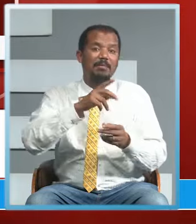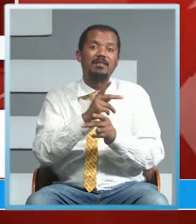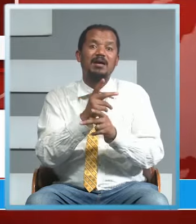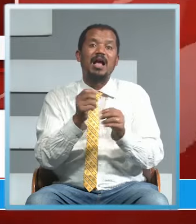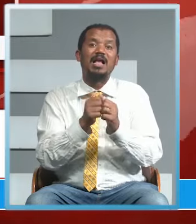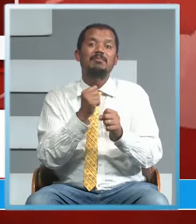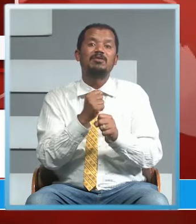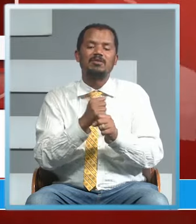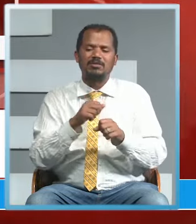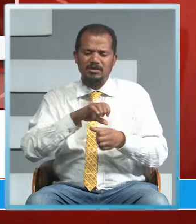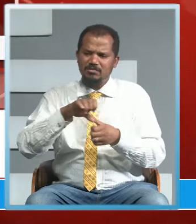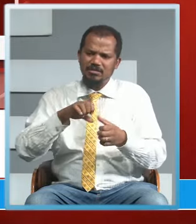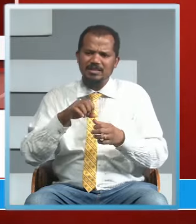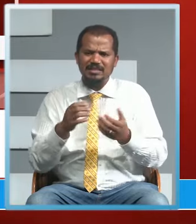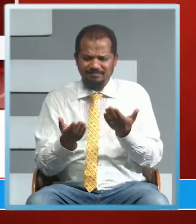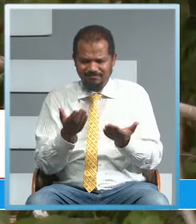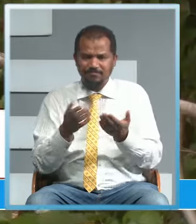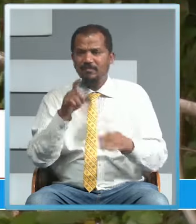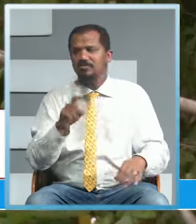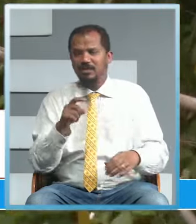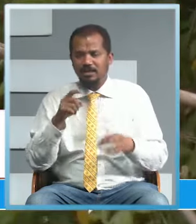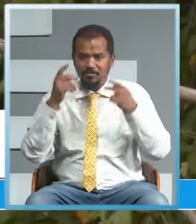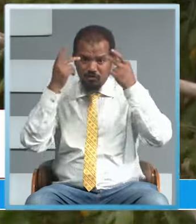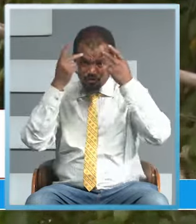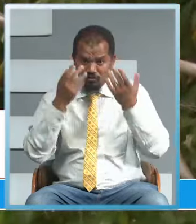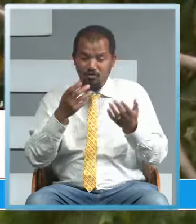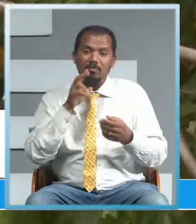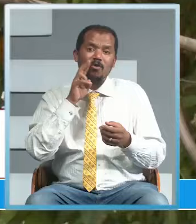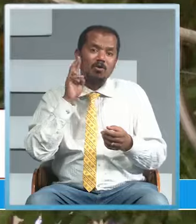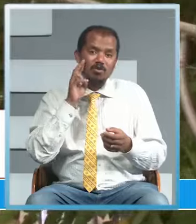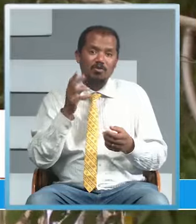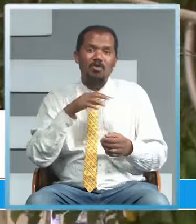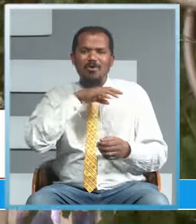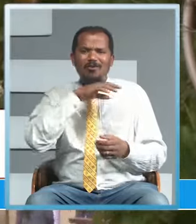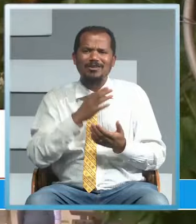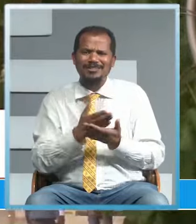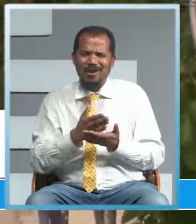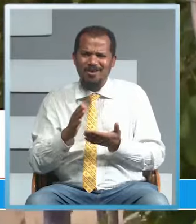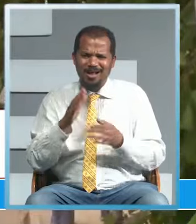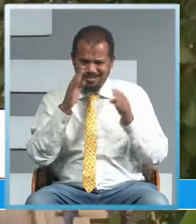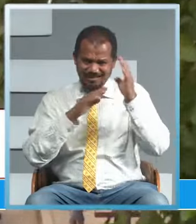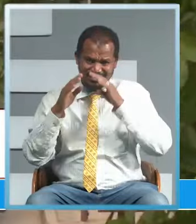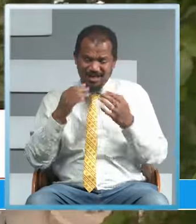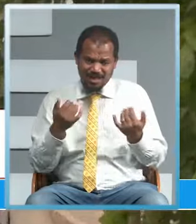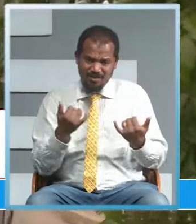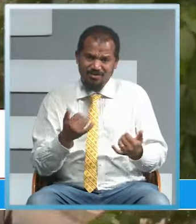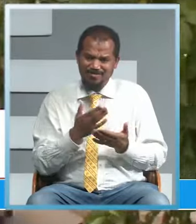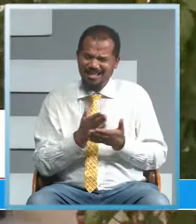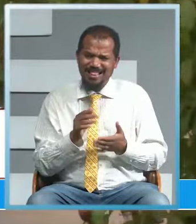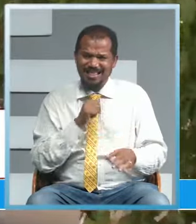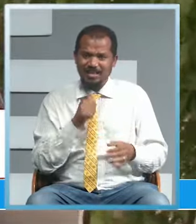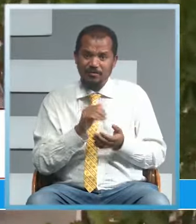ጥበቃ ጋር የሚሰራው ስራ እጅግ በጣም ተናባቢ እና ተመሳሳይ ናቸው። ሚኒስትር ዴታው በተለይ በሆቴሎች የቆሻሻ አወጋገድ ችግር